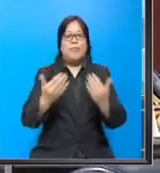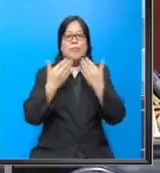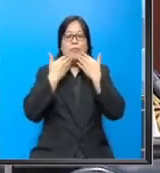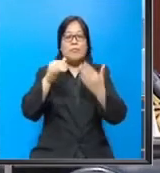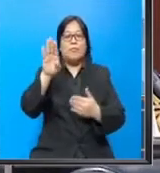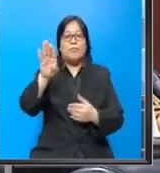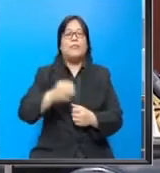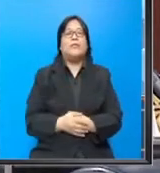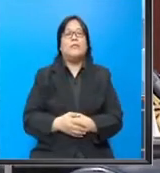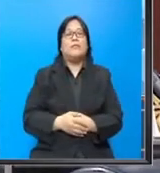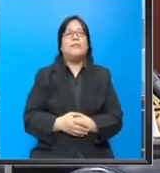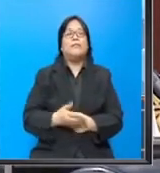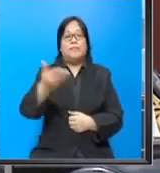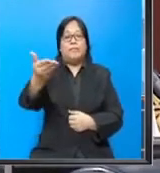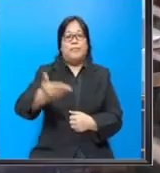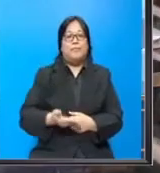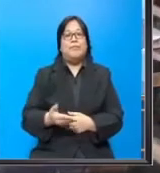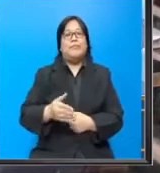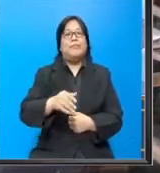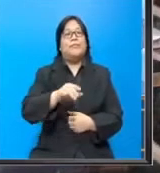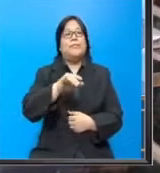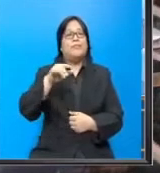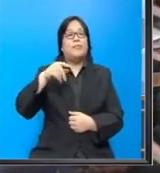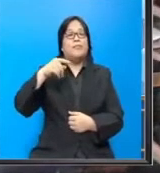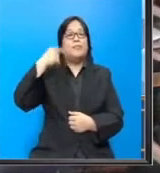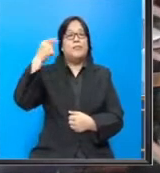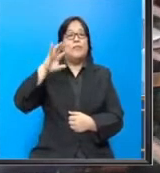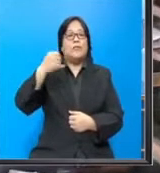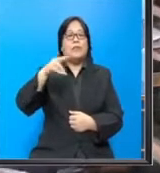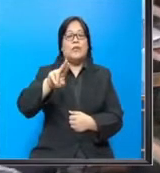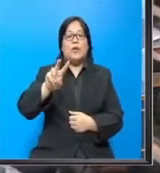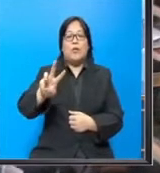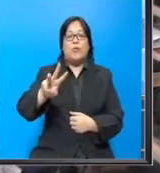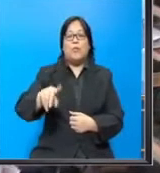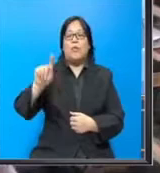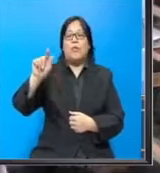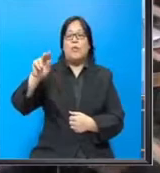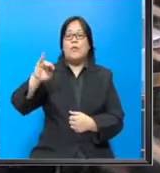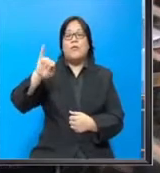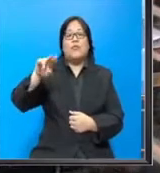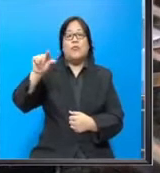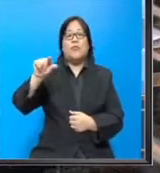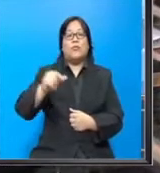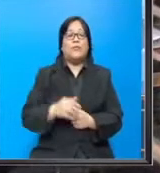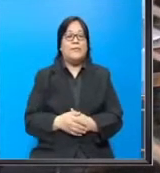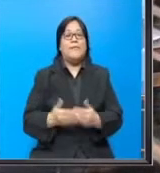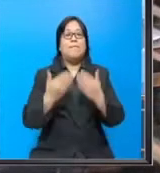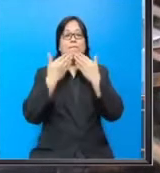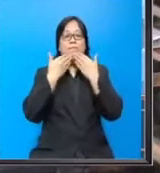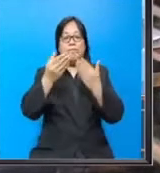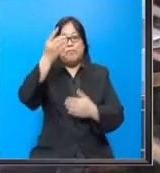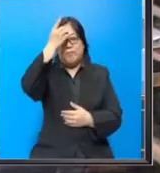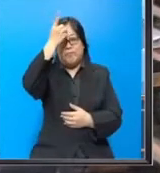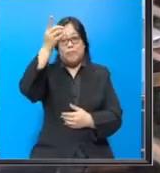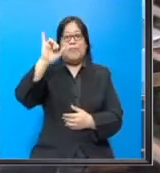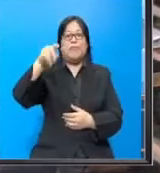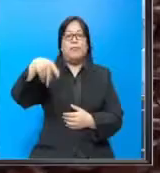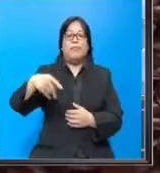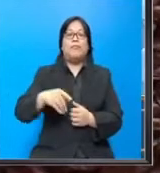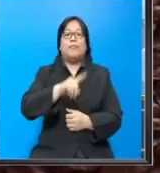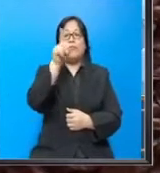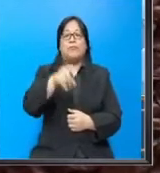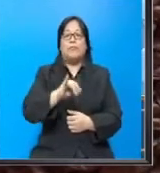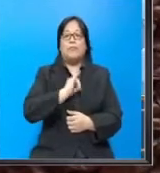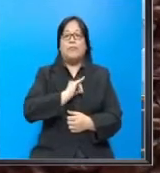cuma kasih yang rumah saya menjemput yang bernama cuacalco Riau Tanjung makase tato yang di